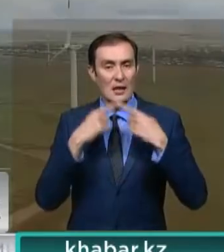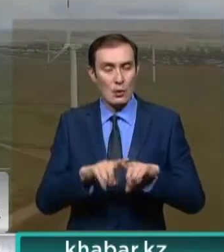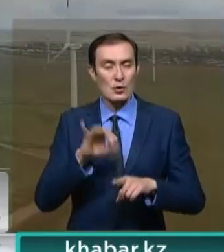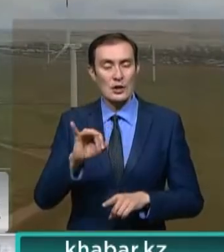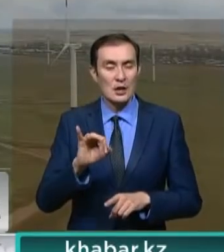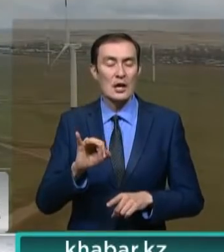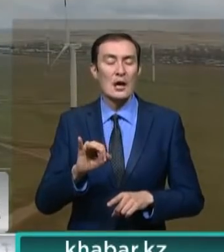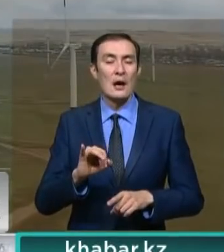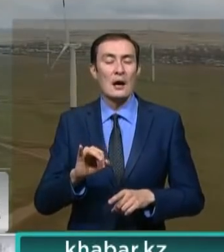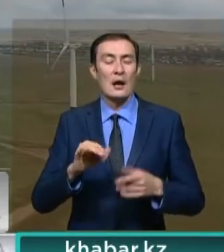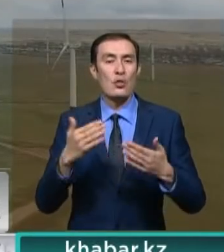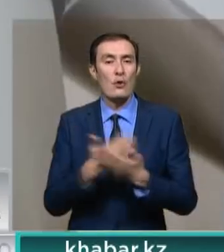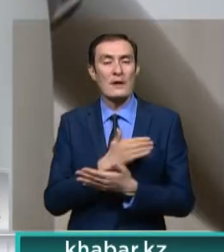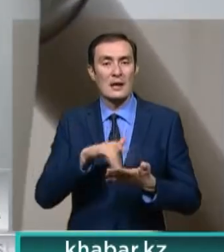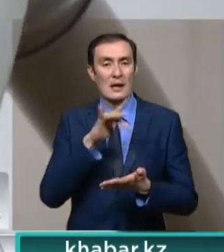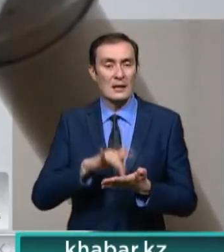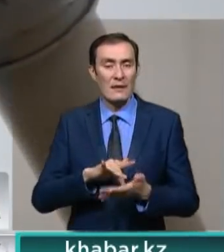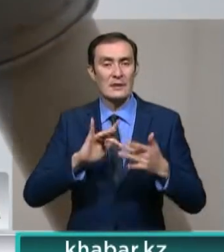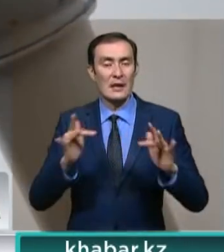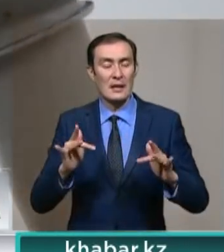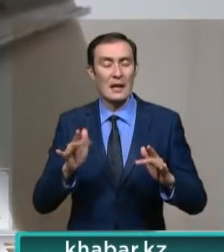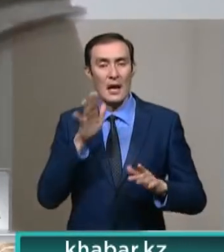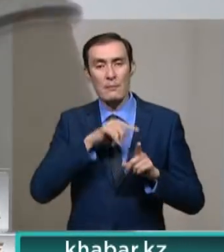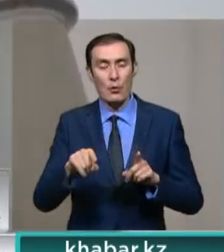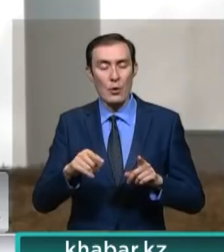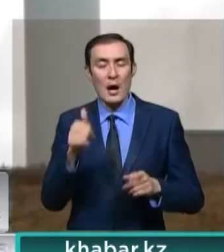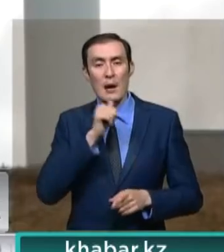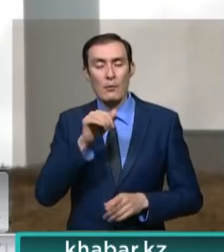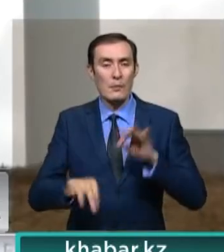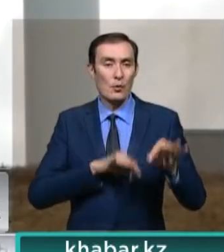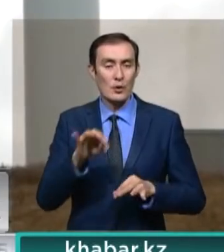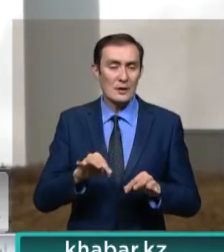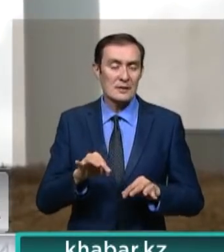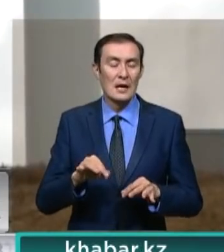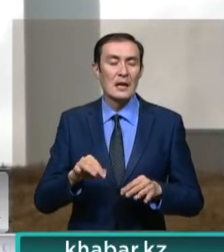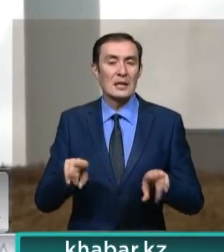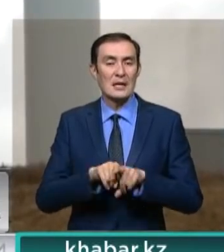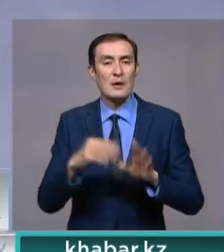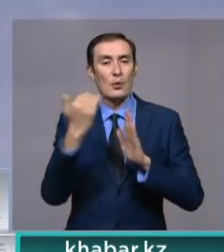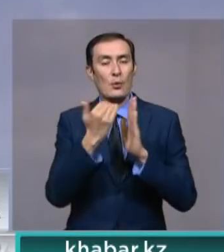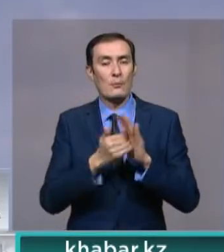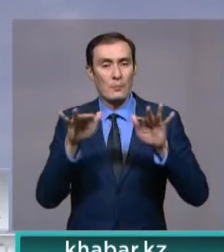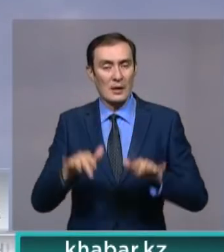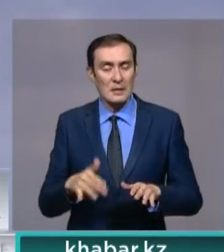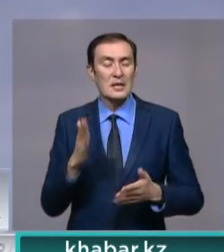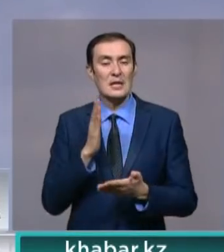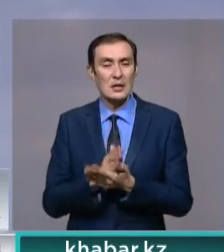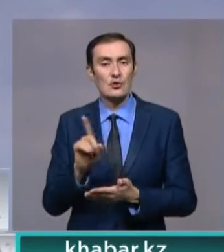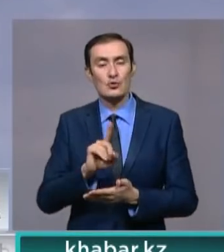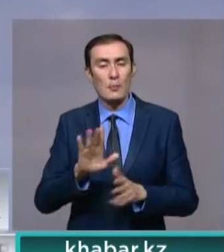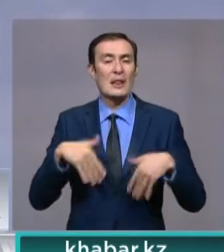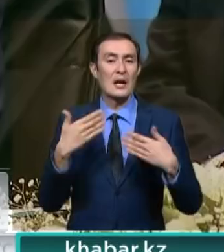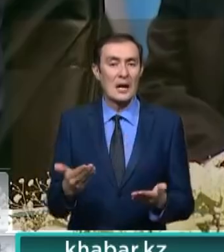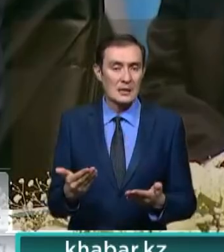и умные города в цифровую эпоху». В Казахстане опробованы проекты, связанные с IT-решениями, и стране есть что